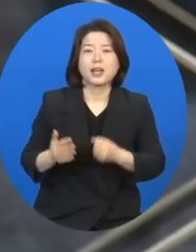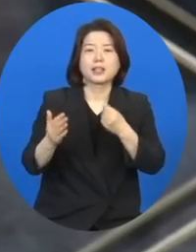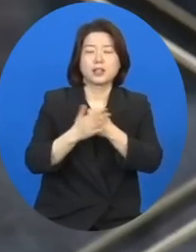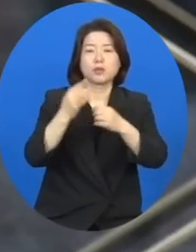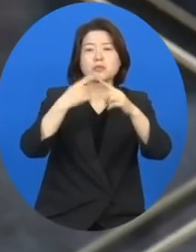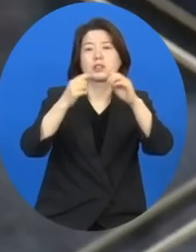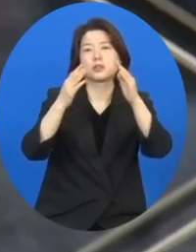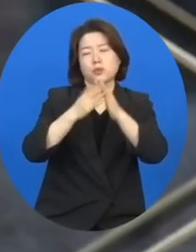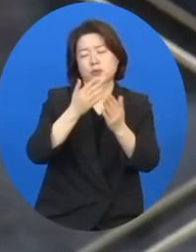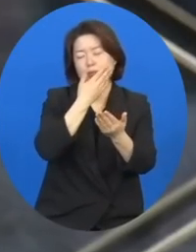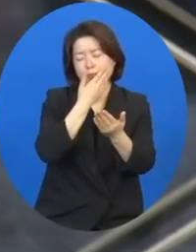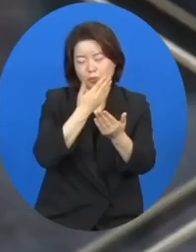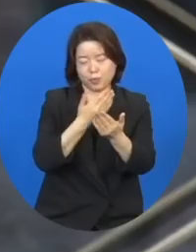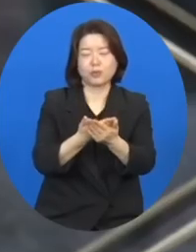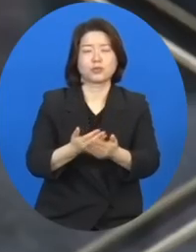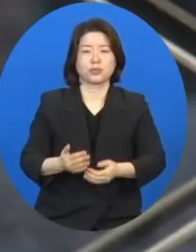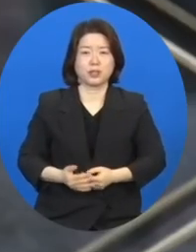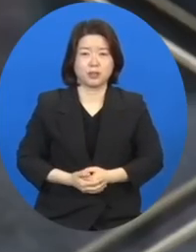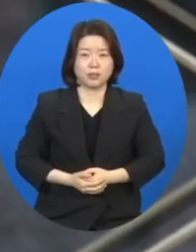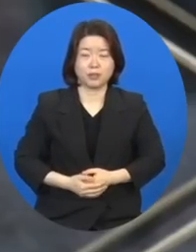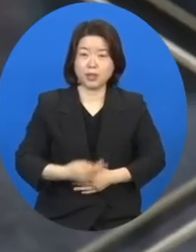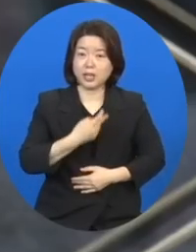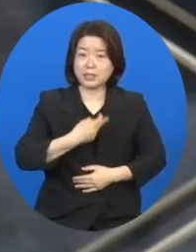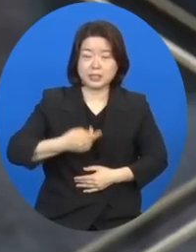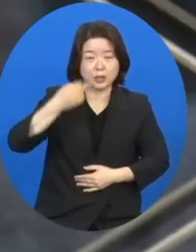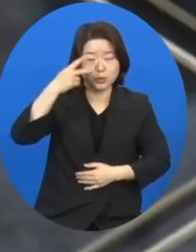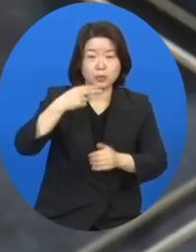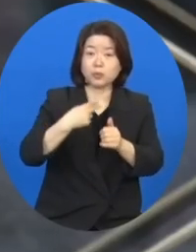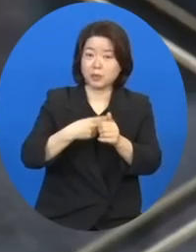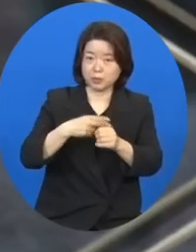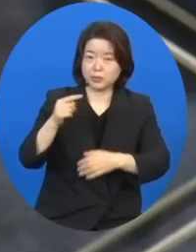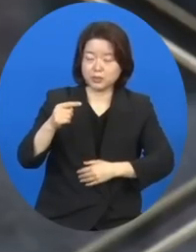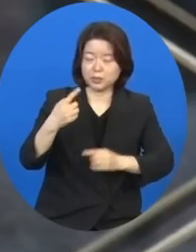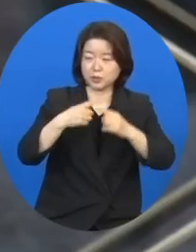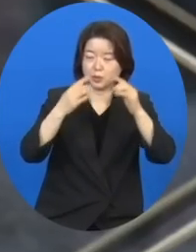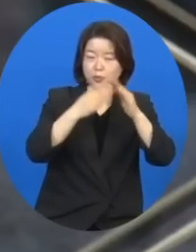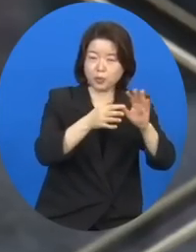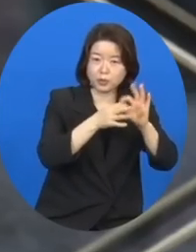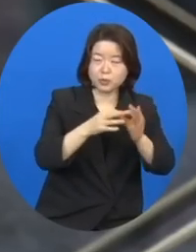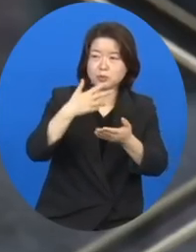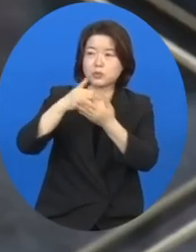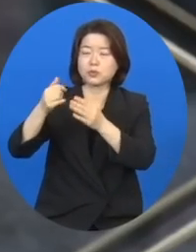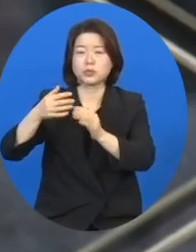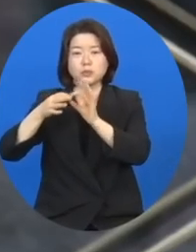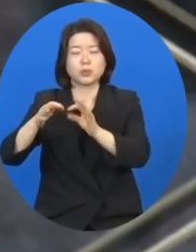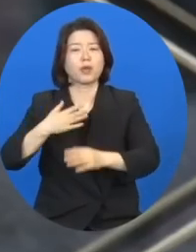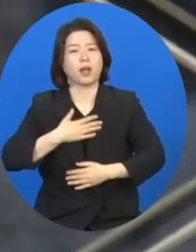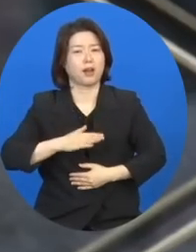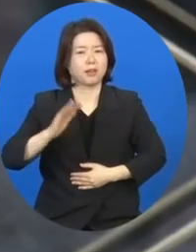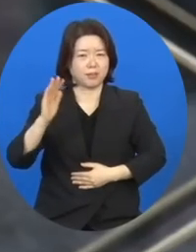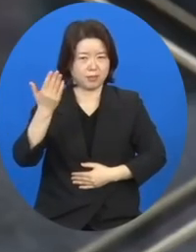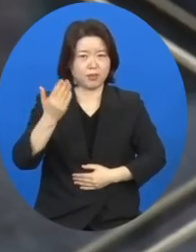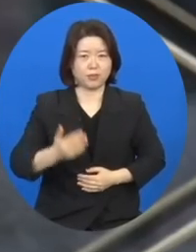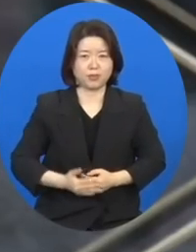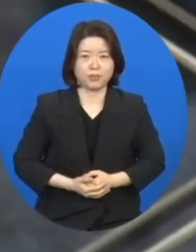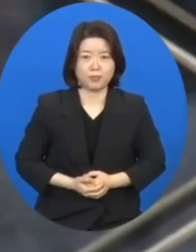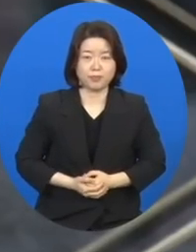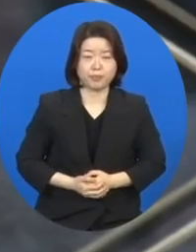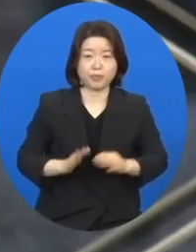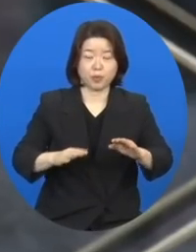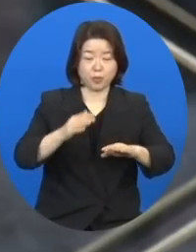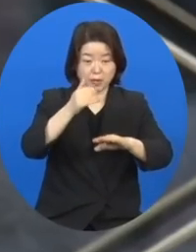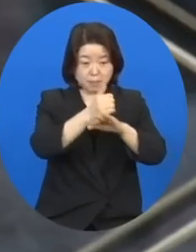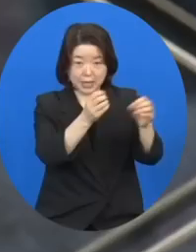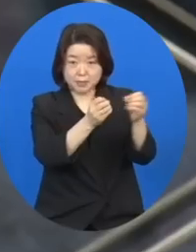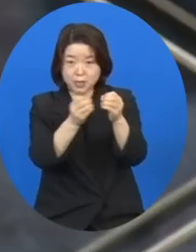소중한 거예요. 사도 바울은 그것을 교회를 통해서 주님을 통해서 알게 된 것입니다. 오늘 마지막 구절에